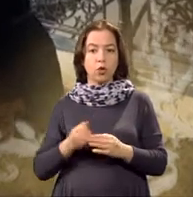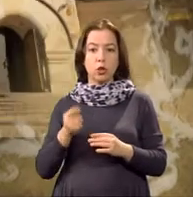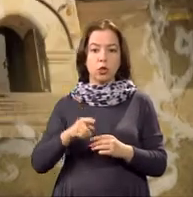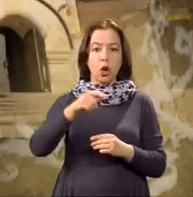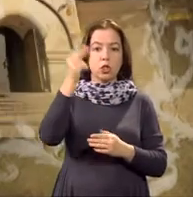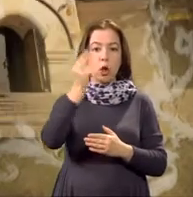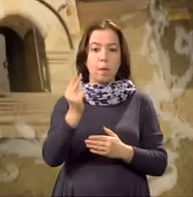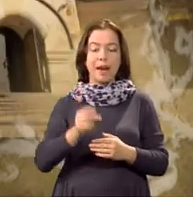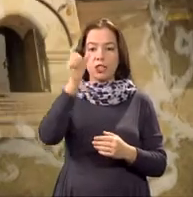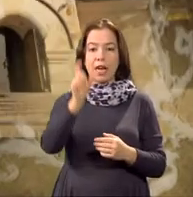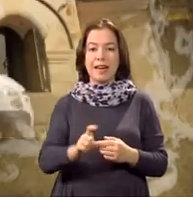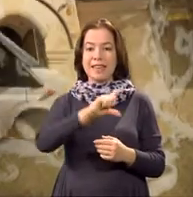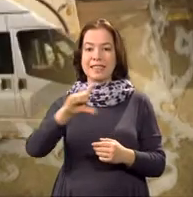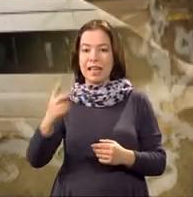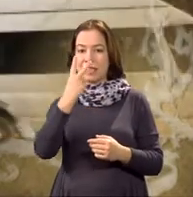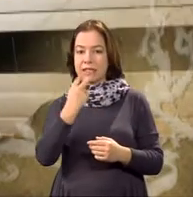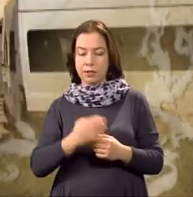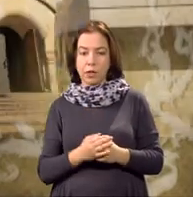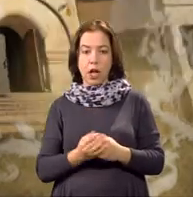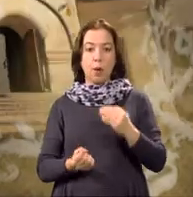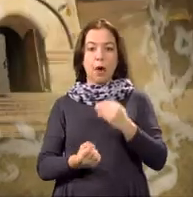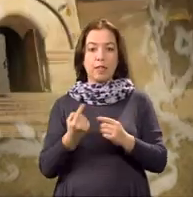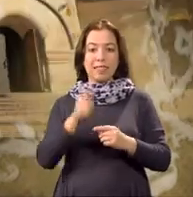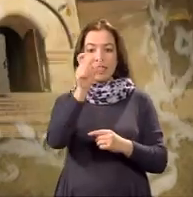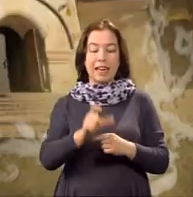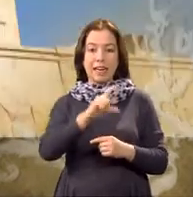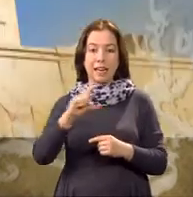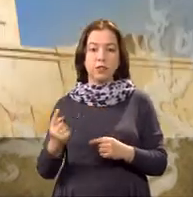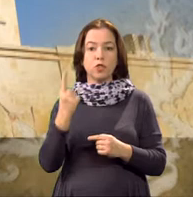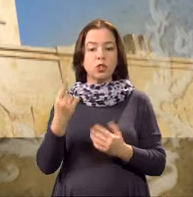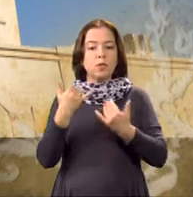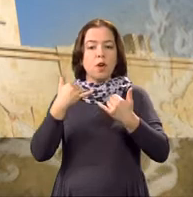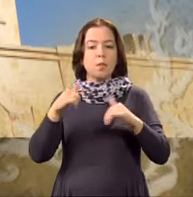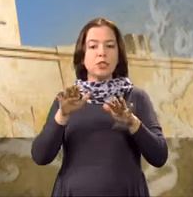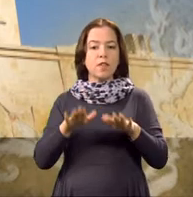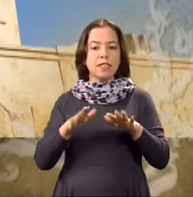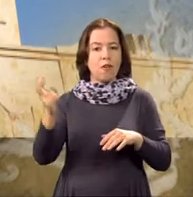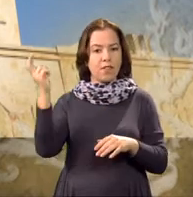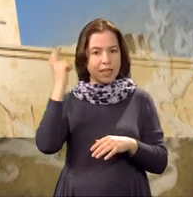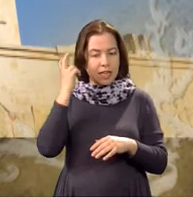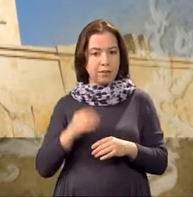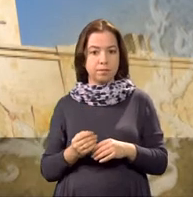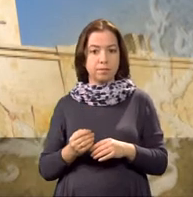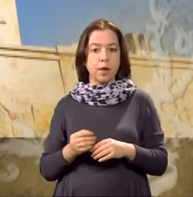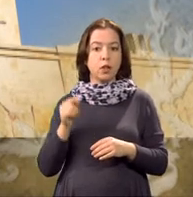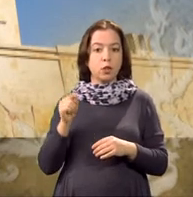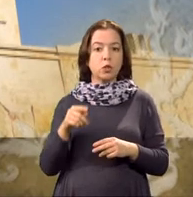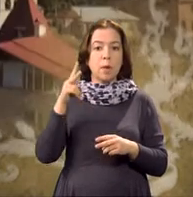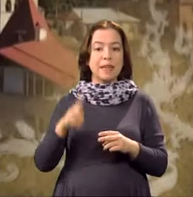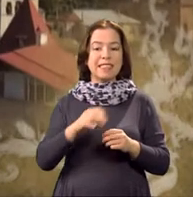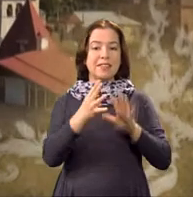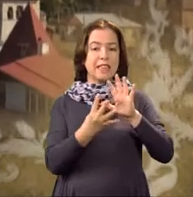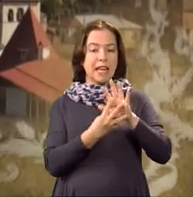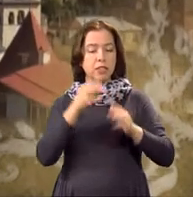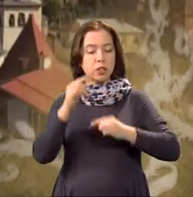звикли, а походить воно з одного дивовижного місця в Києві, яке наприкінці 19 століття